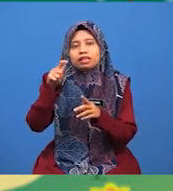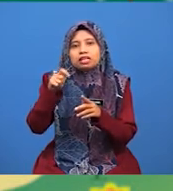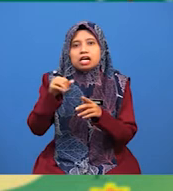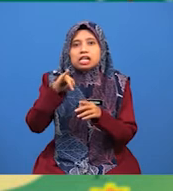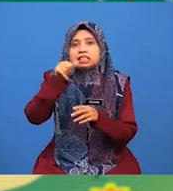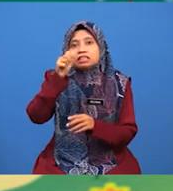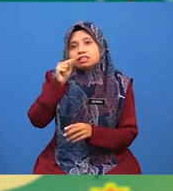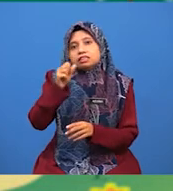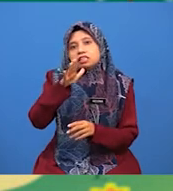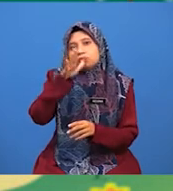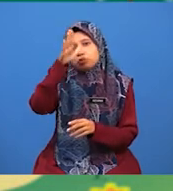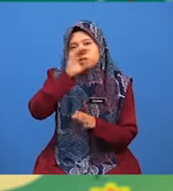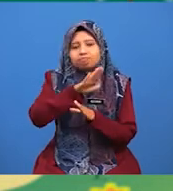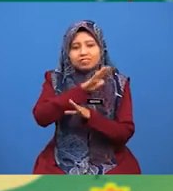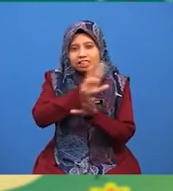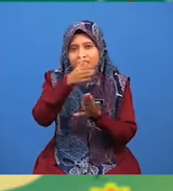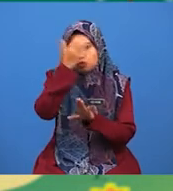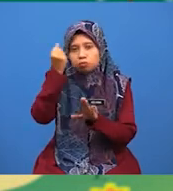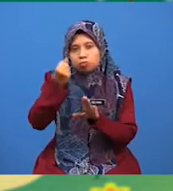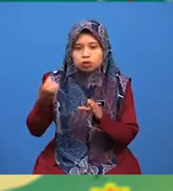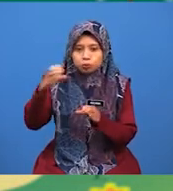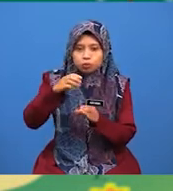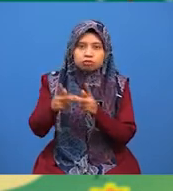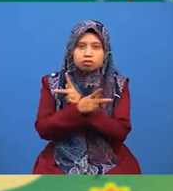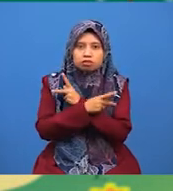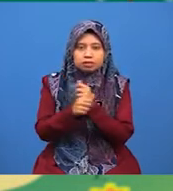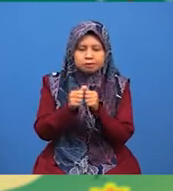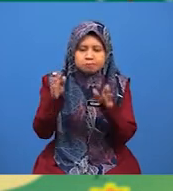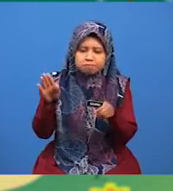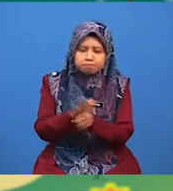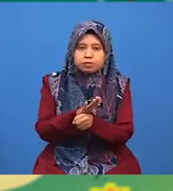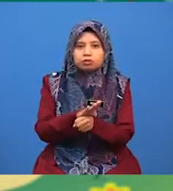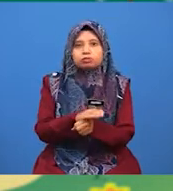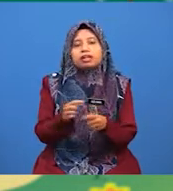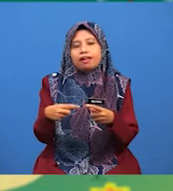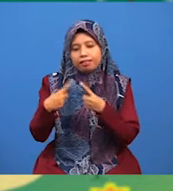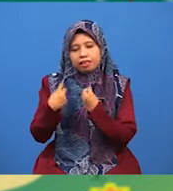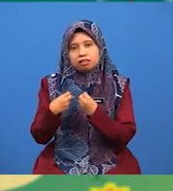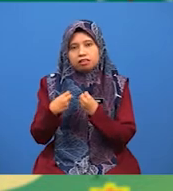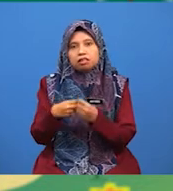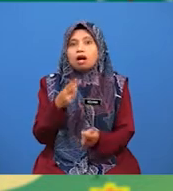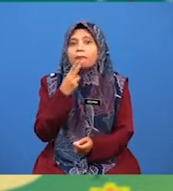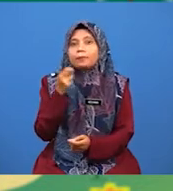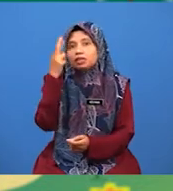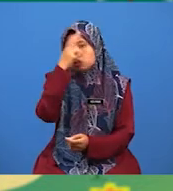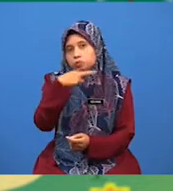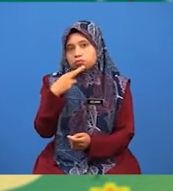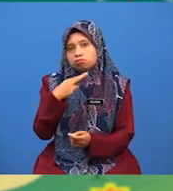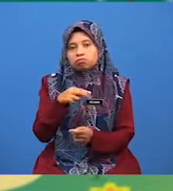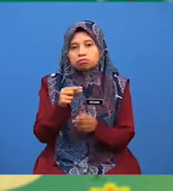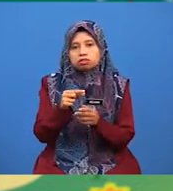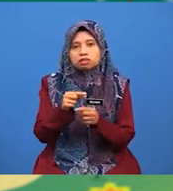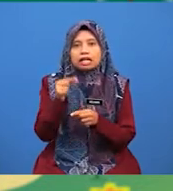membonda takkan dilupa, mencurah kasih sepenuh hati. Manis rupa